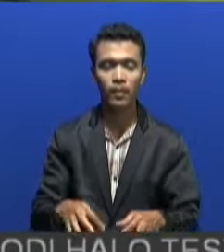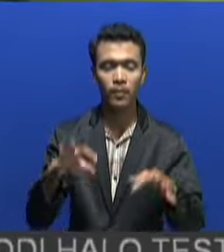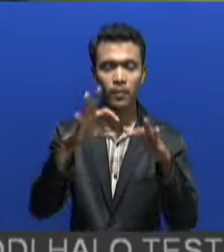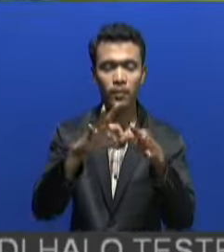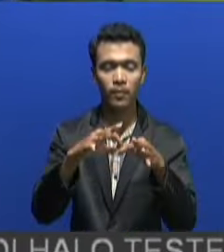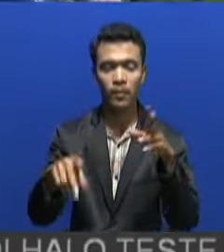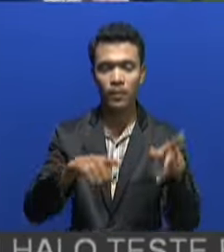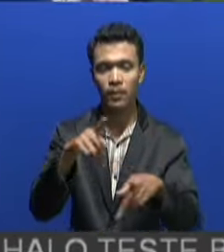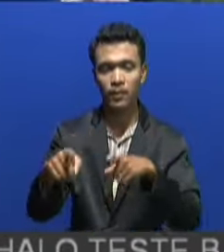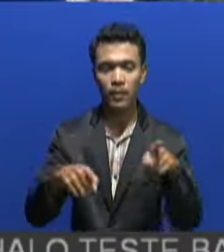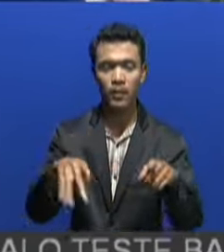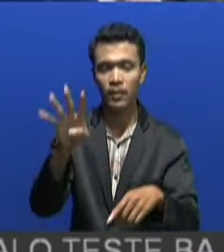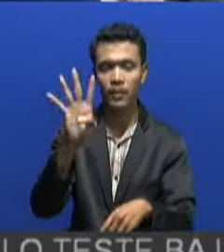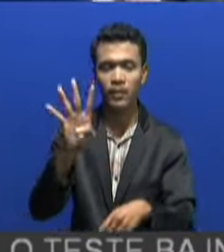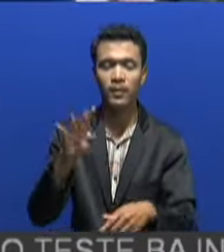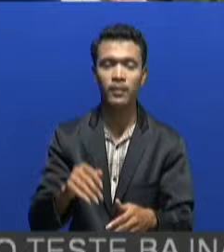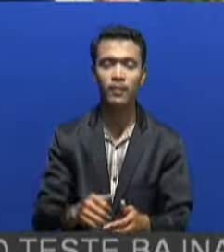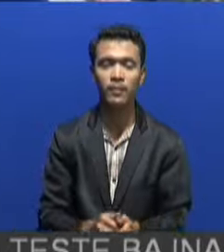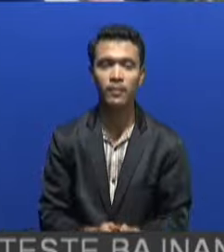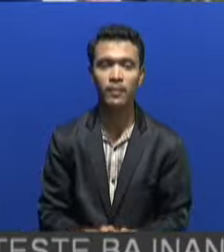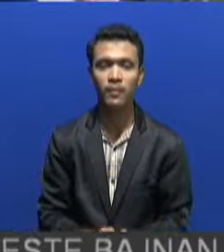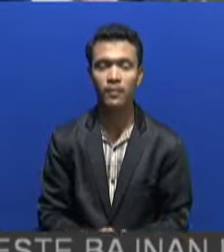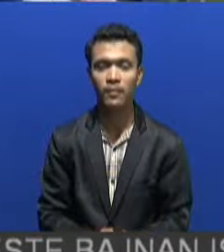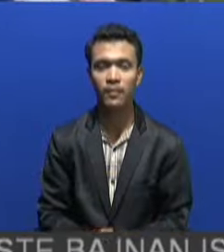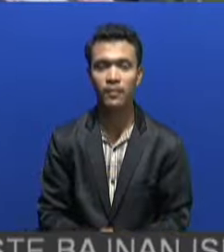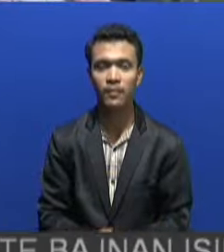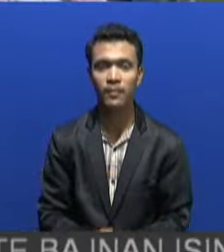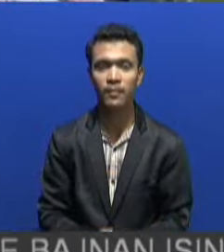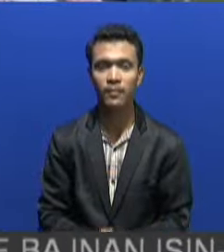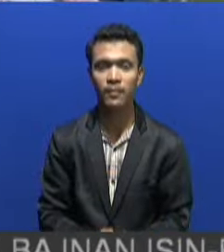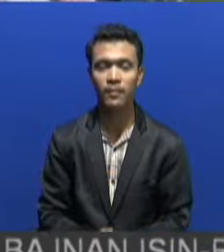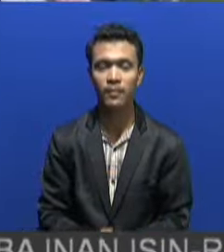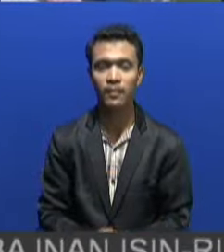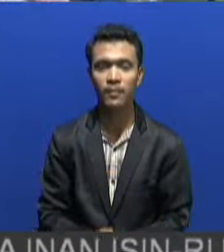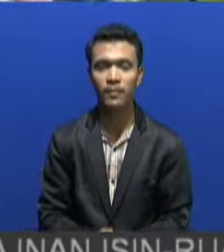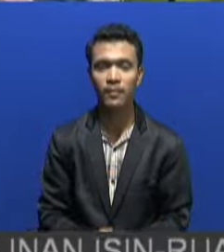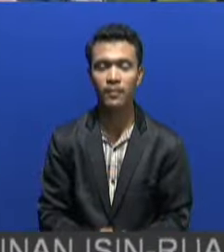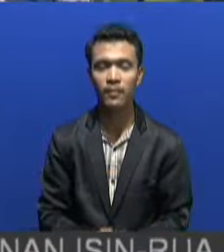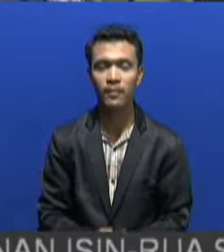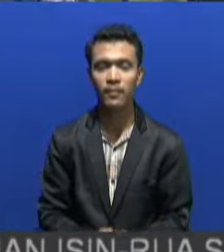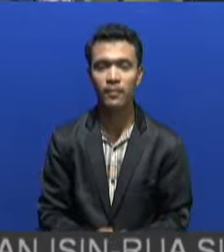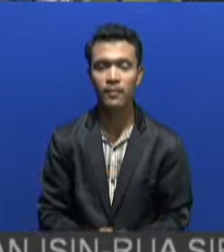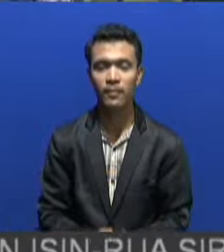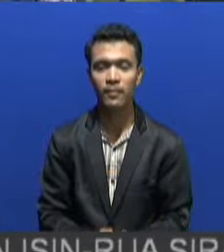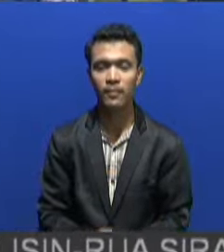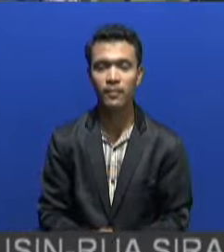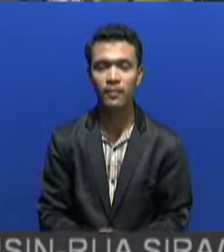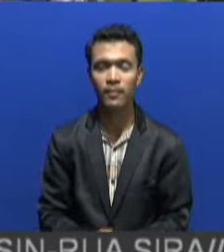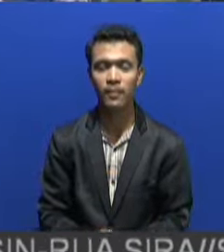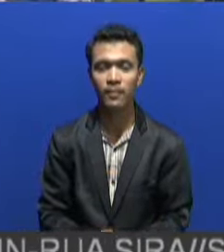hat. Special nine tolu kondotor ho kondotor. Ne pa ba ba